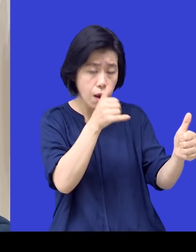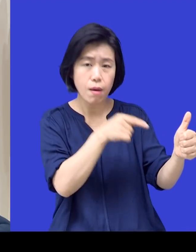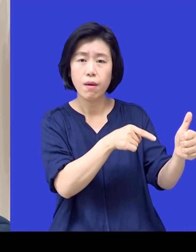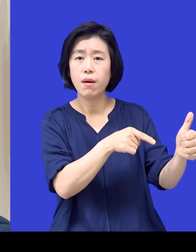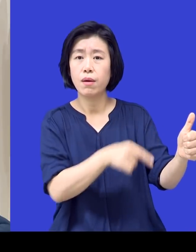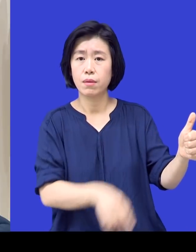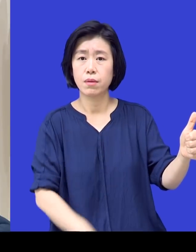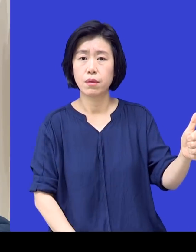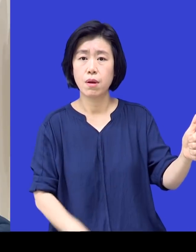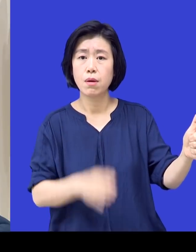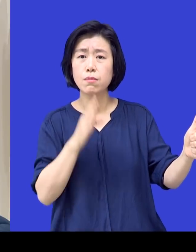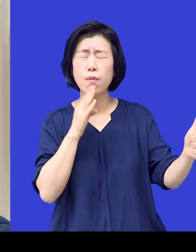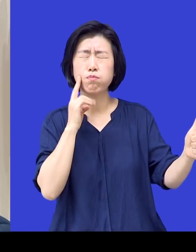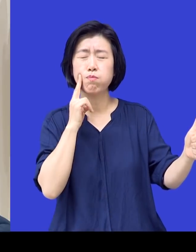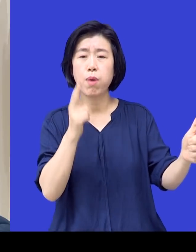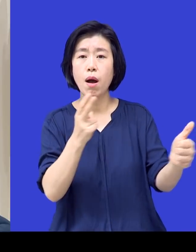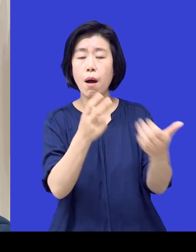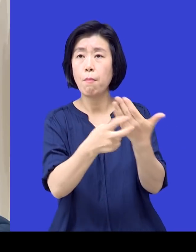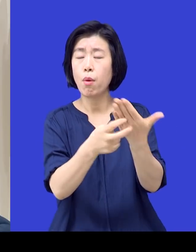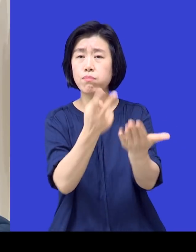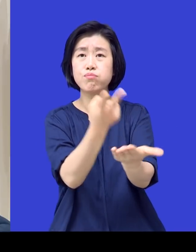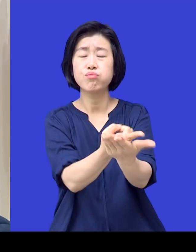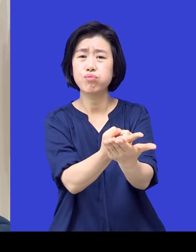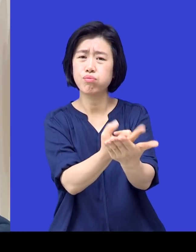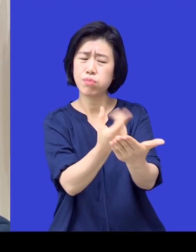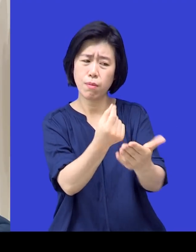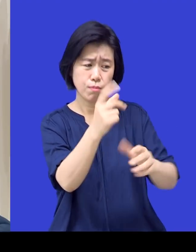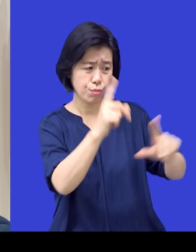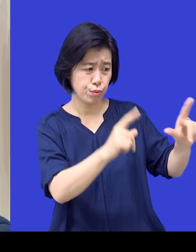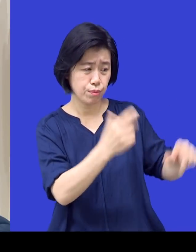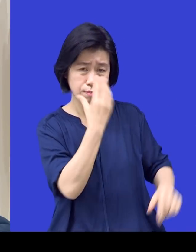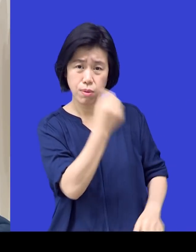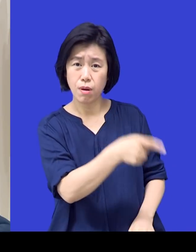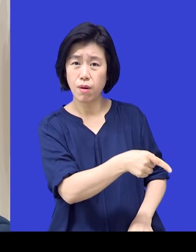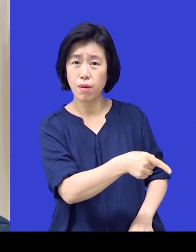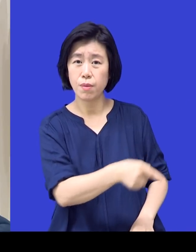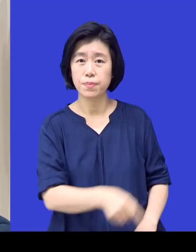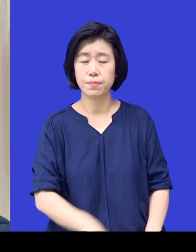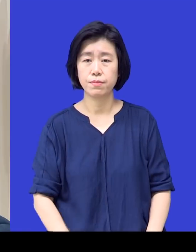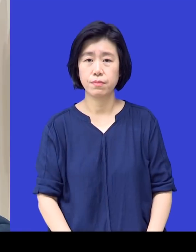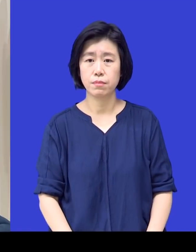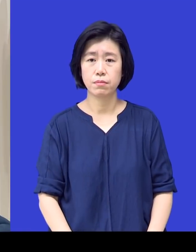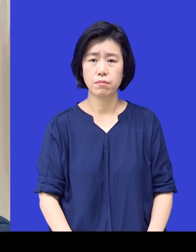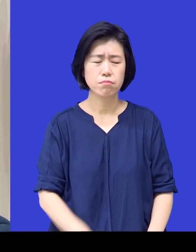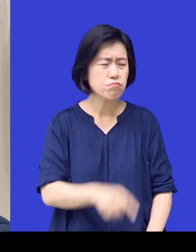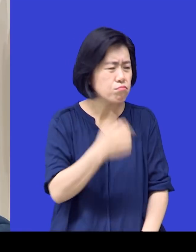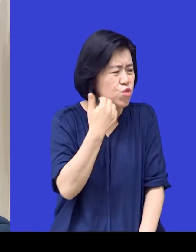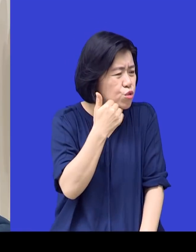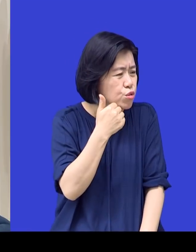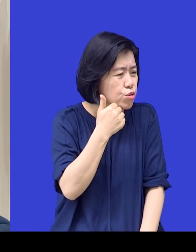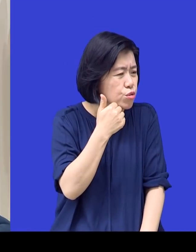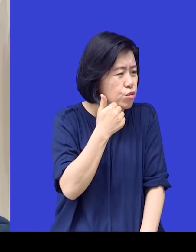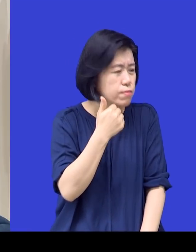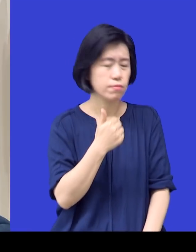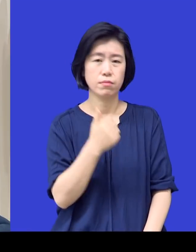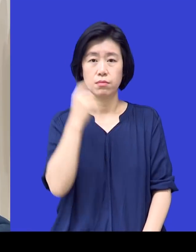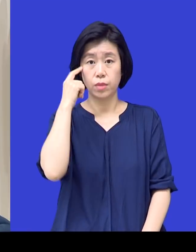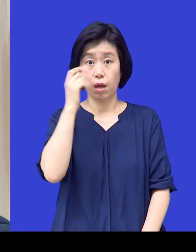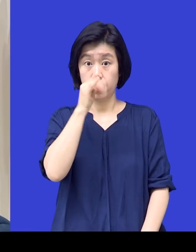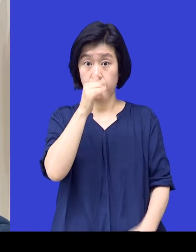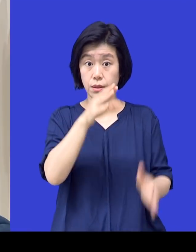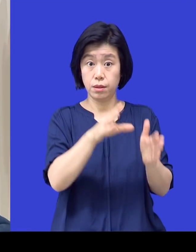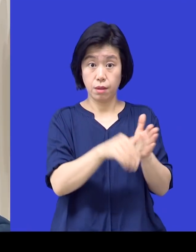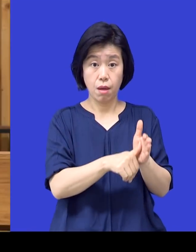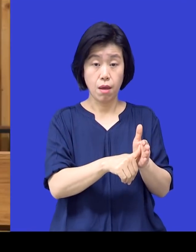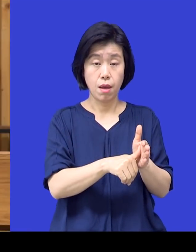그 중환자실에 있어야 할 아이가 온 거예요. 네. 그러니까 얘를 모르고 있다가 이름을 딱 엄마가 될 때에